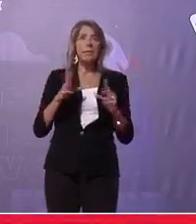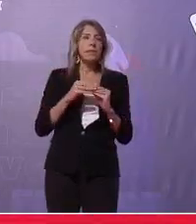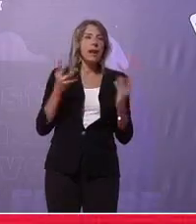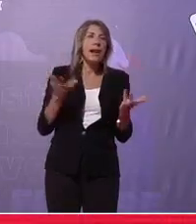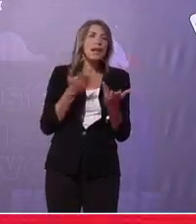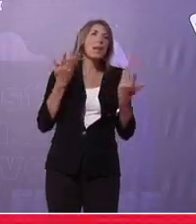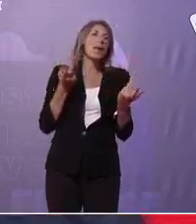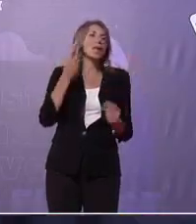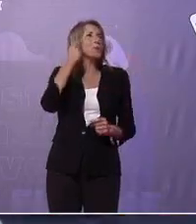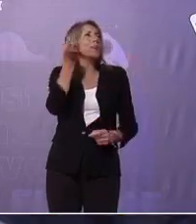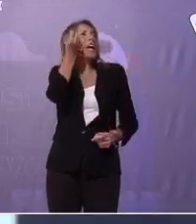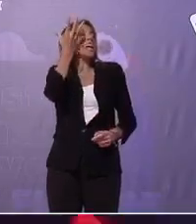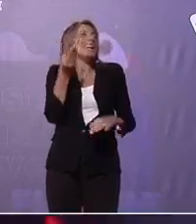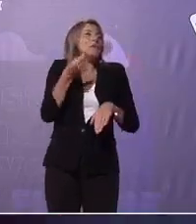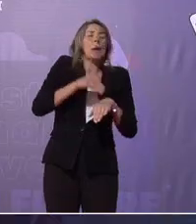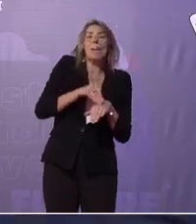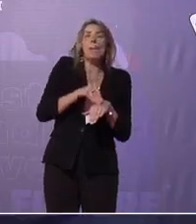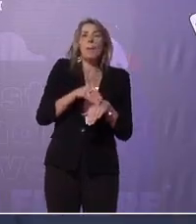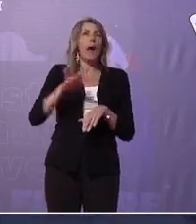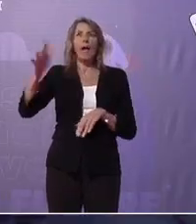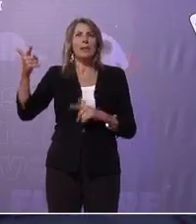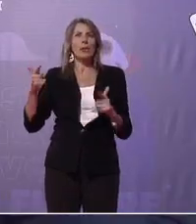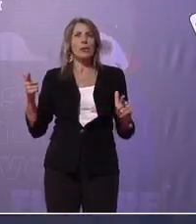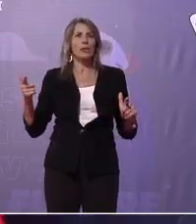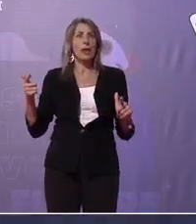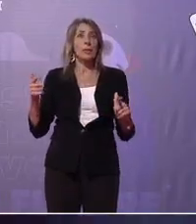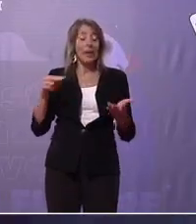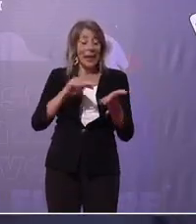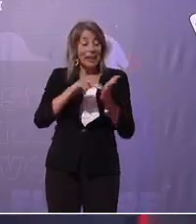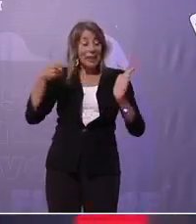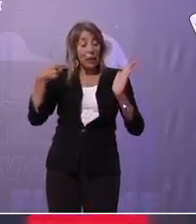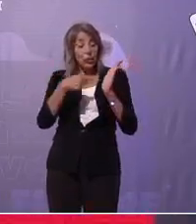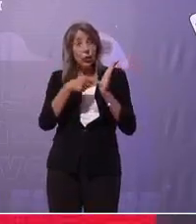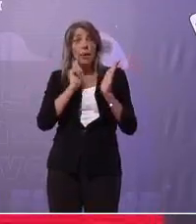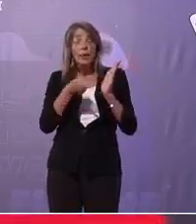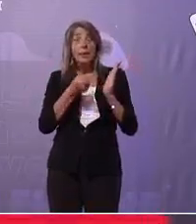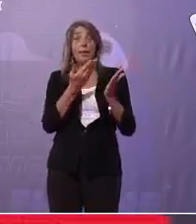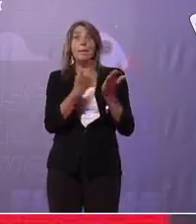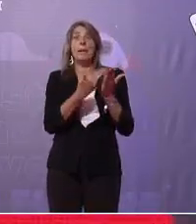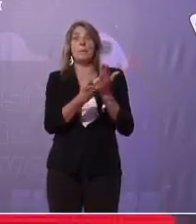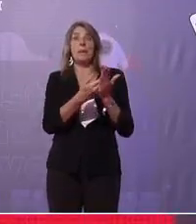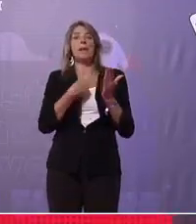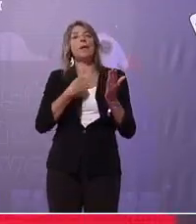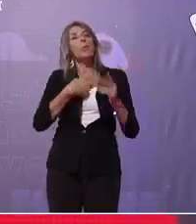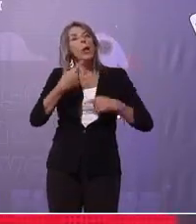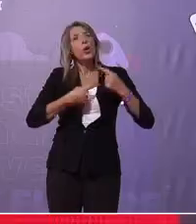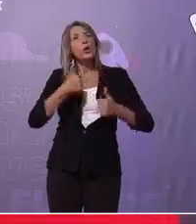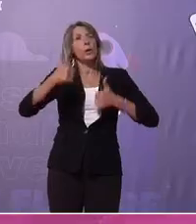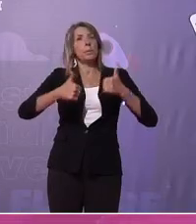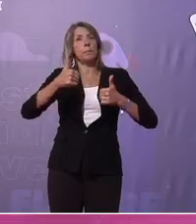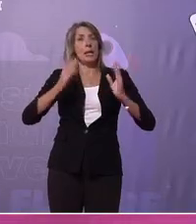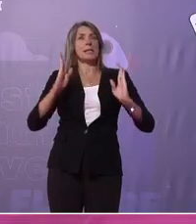Quel pizzico di creatività che altri non hanno e la tecnologia ci deve consentire di rimanere competitivi in questo